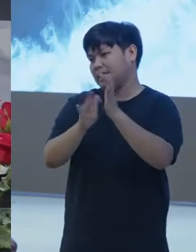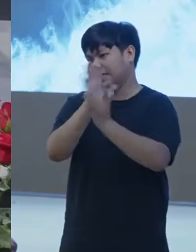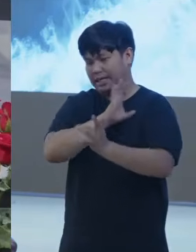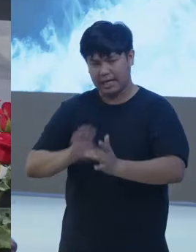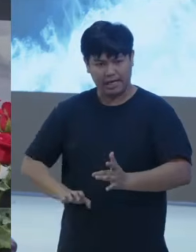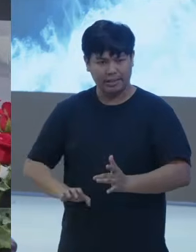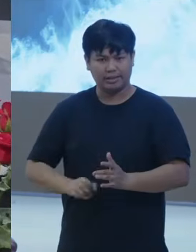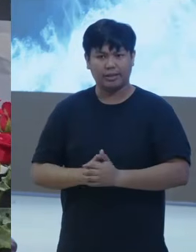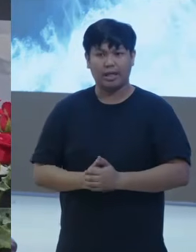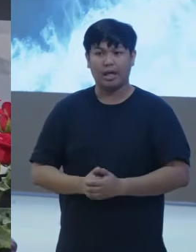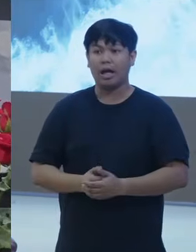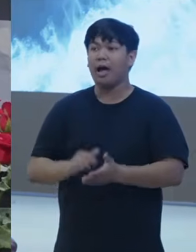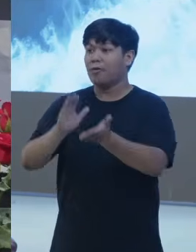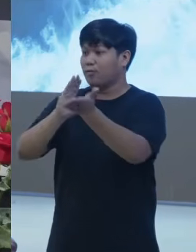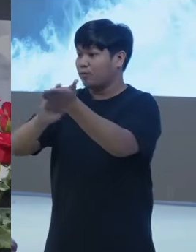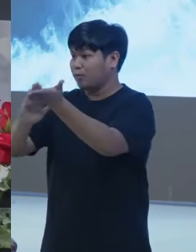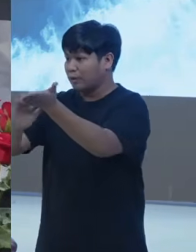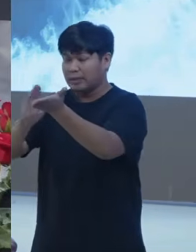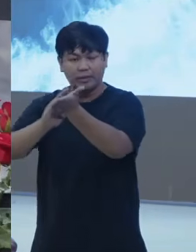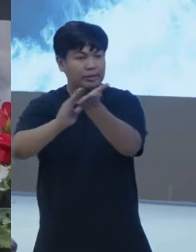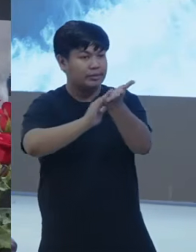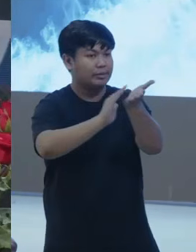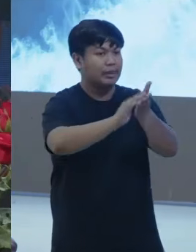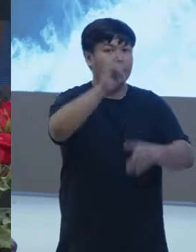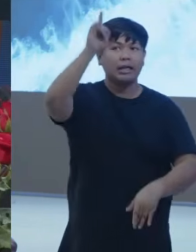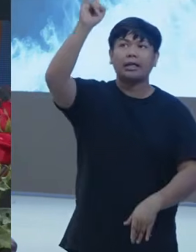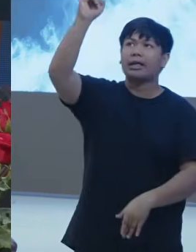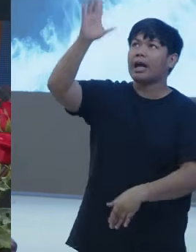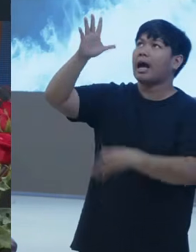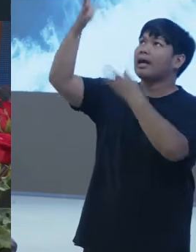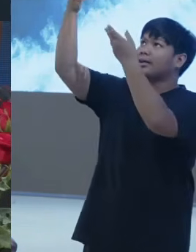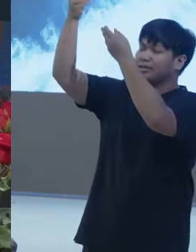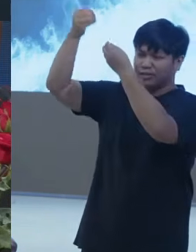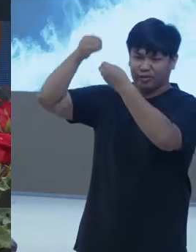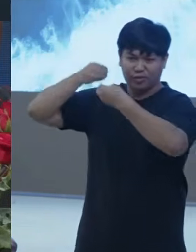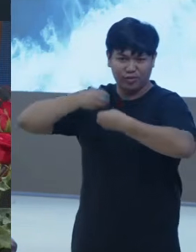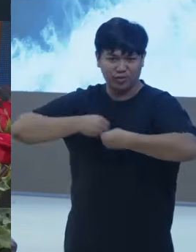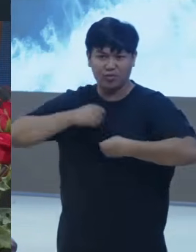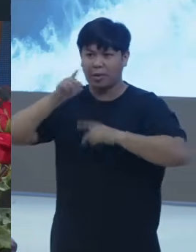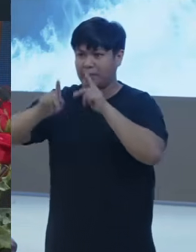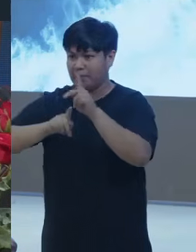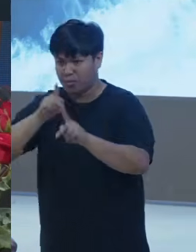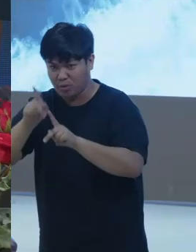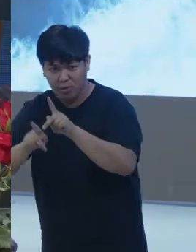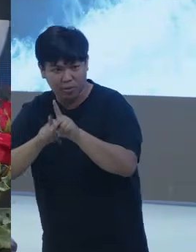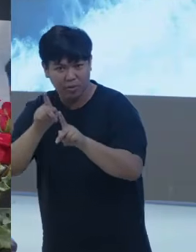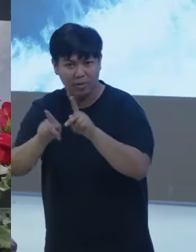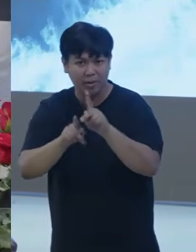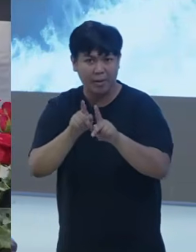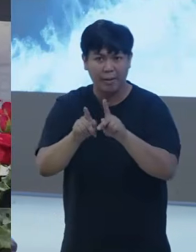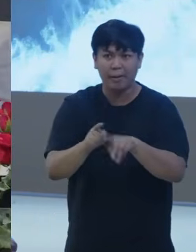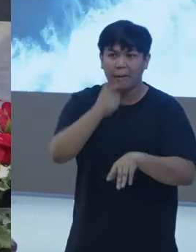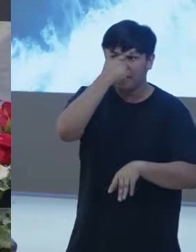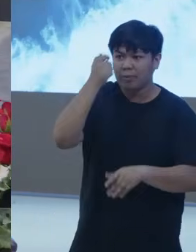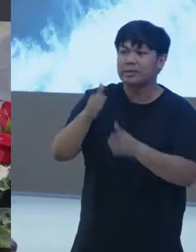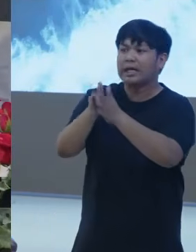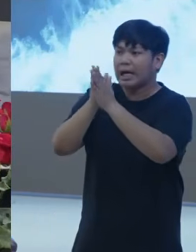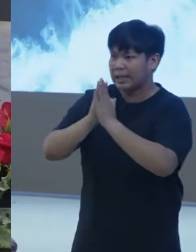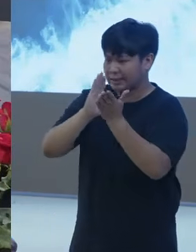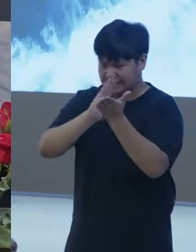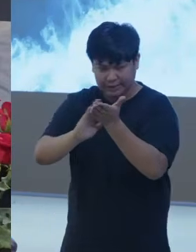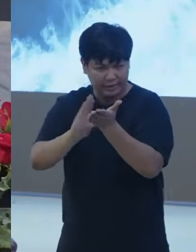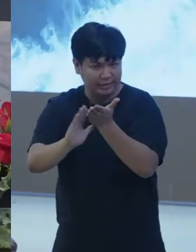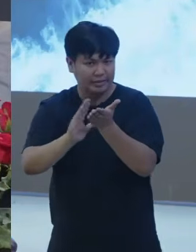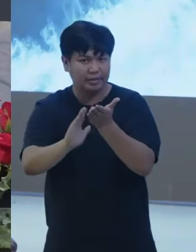forgiveness. Forgiveness na binigay ng Diyos sa mga taga-Nineveh, dahil sila ay nagsisi at nagbagong